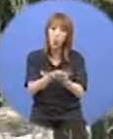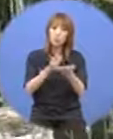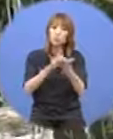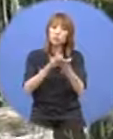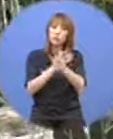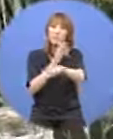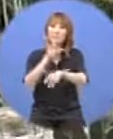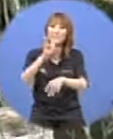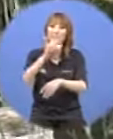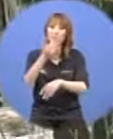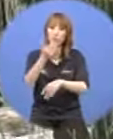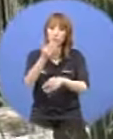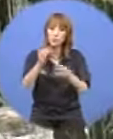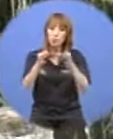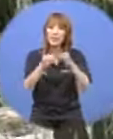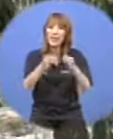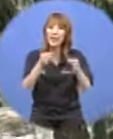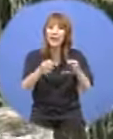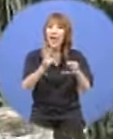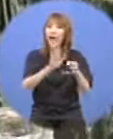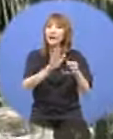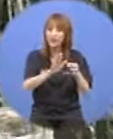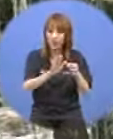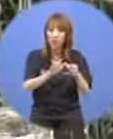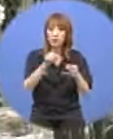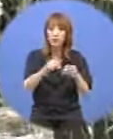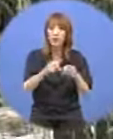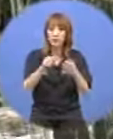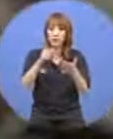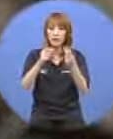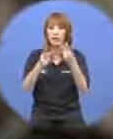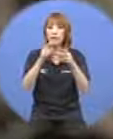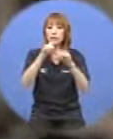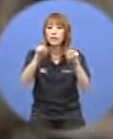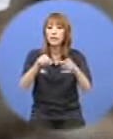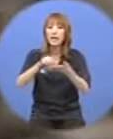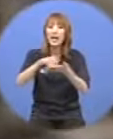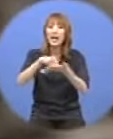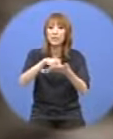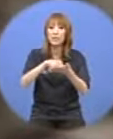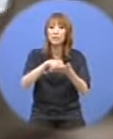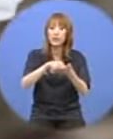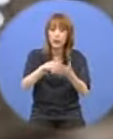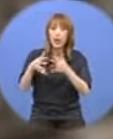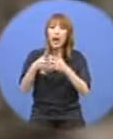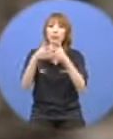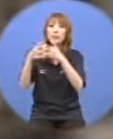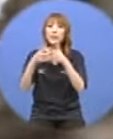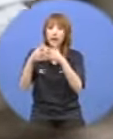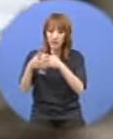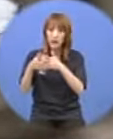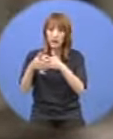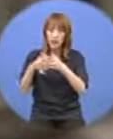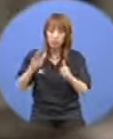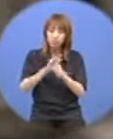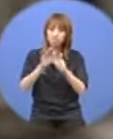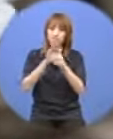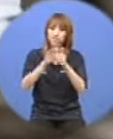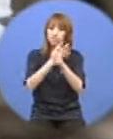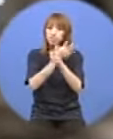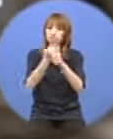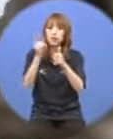あ でその除虫菊の種にはその手紙がついてまして、これはそのアメリカでは今非常にたくさん栽培されてる